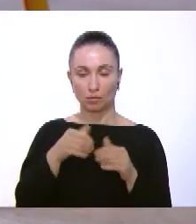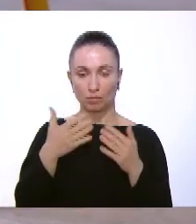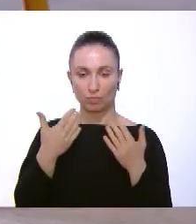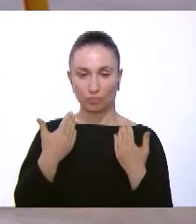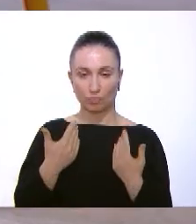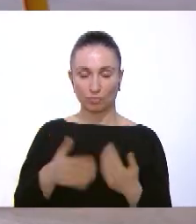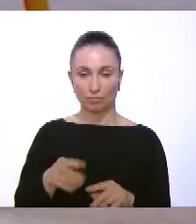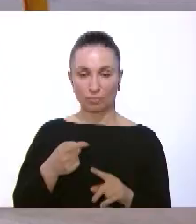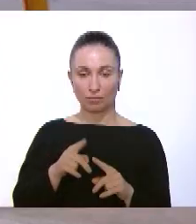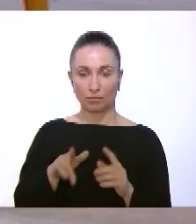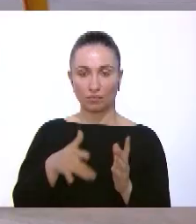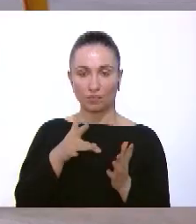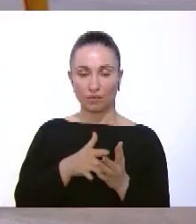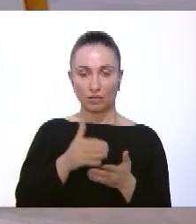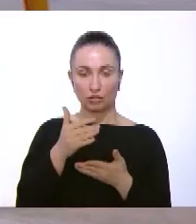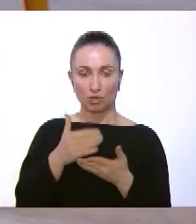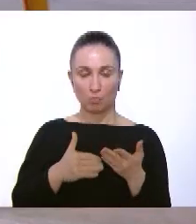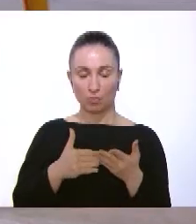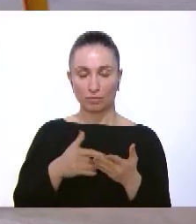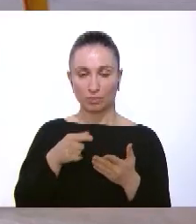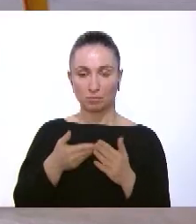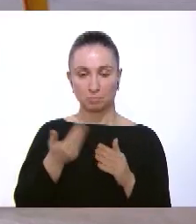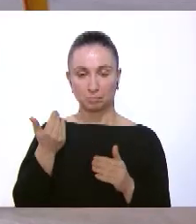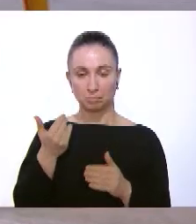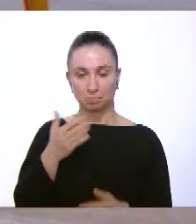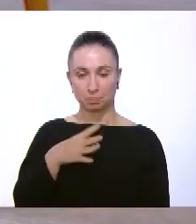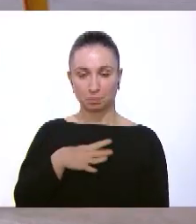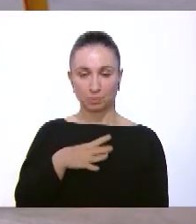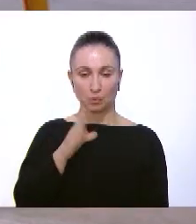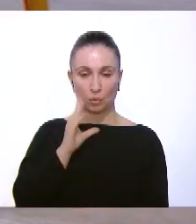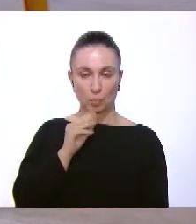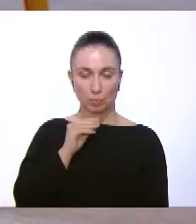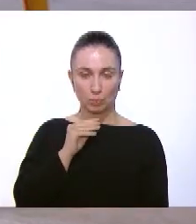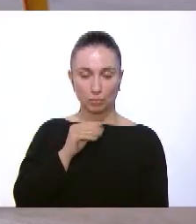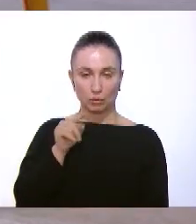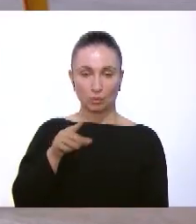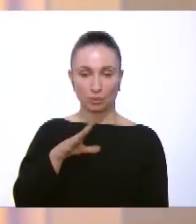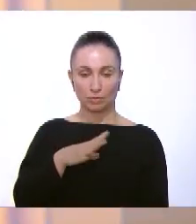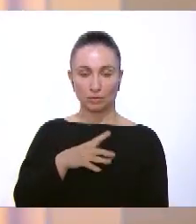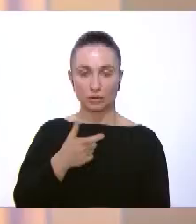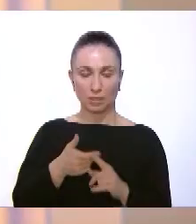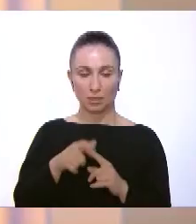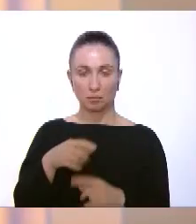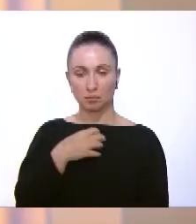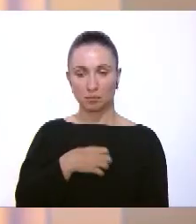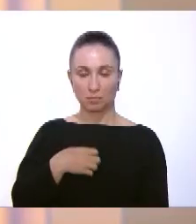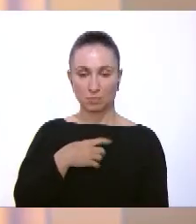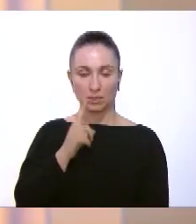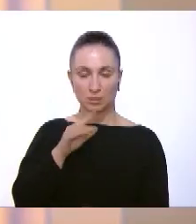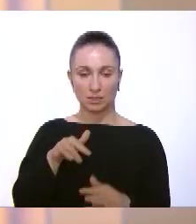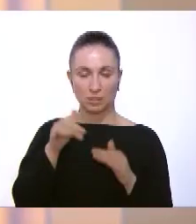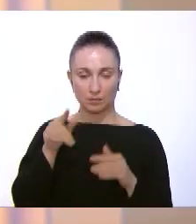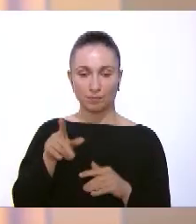ამოღებული ვიყავით ამ ქვეყანათა ჩამონათვალიდან და როდესაც იქ იყო ერთი ყველაზე მნიშვნელოვანი სესია,